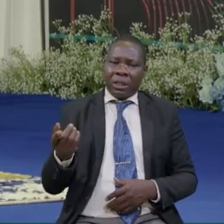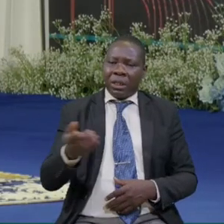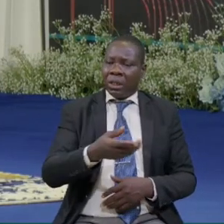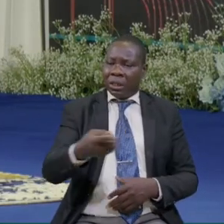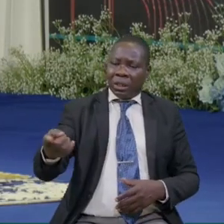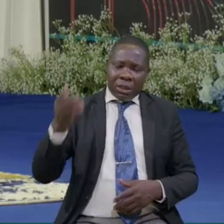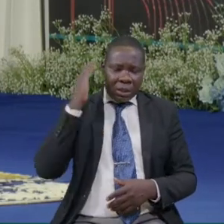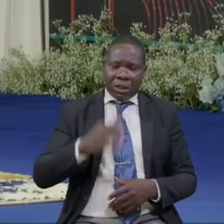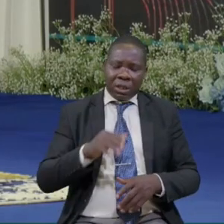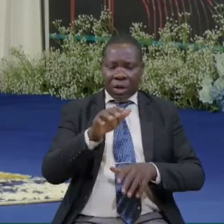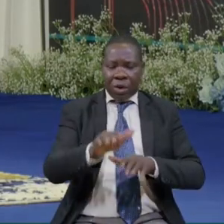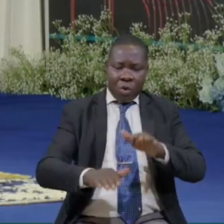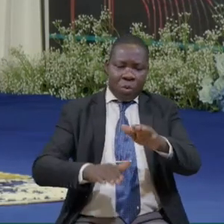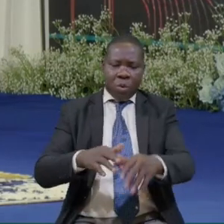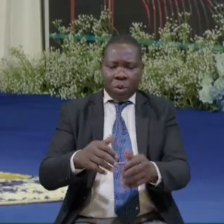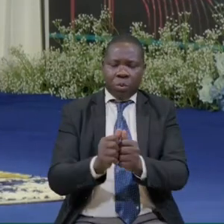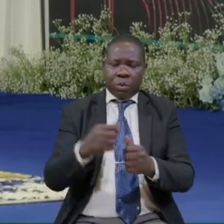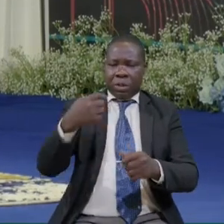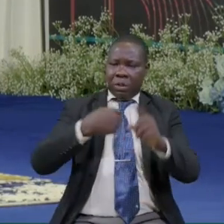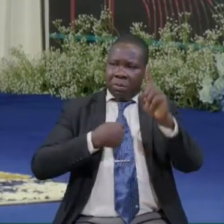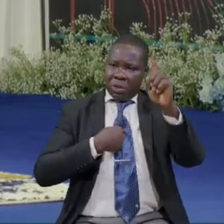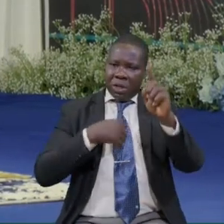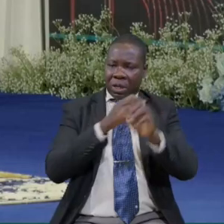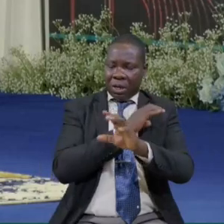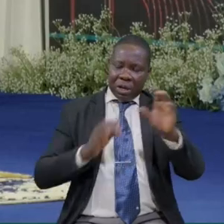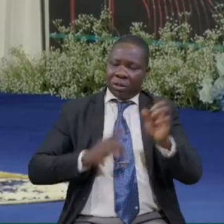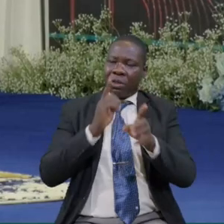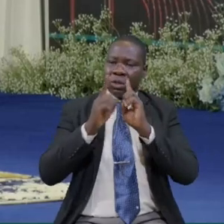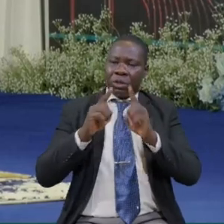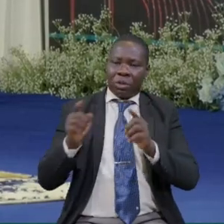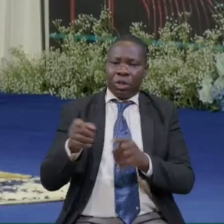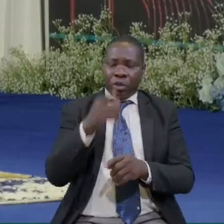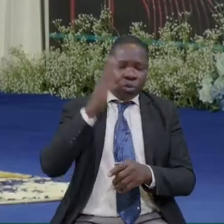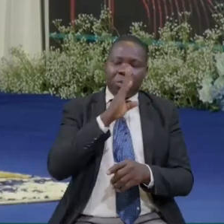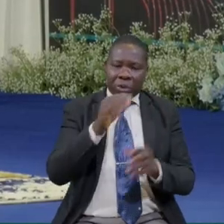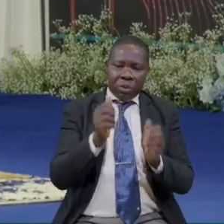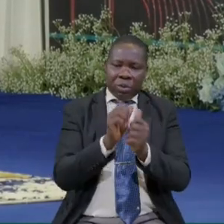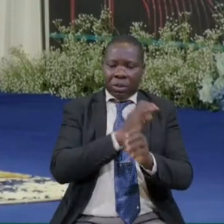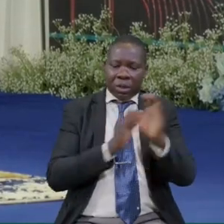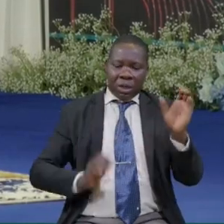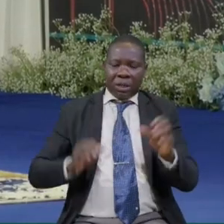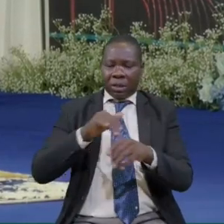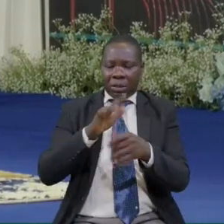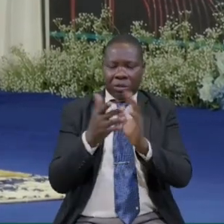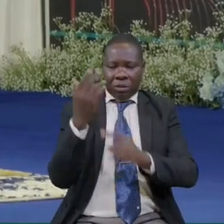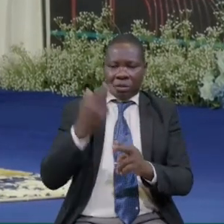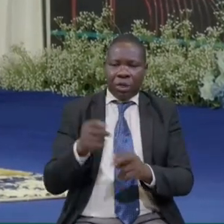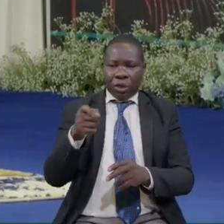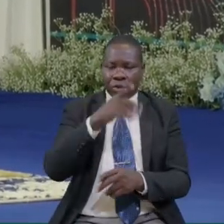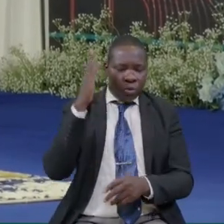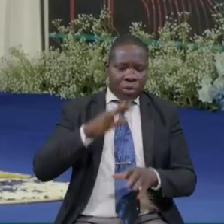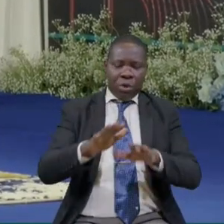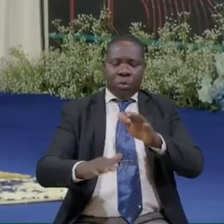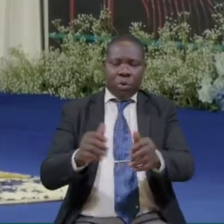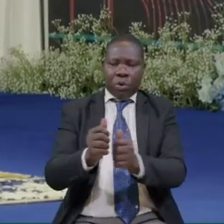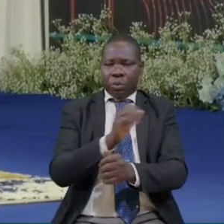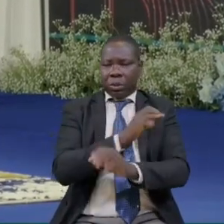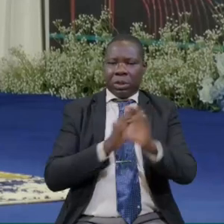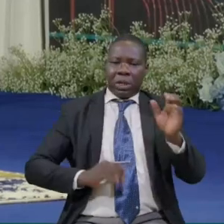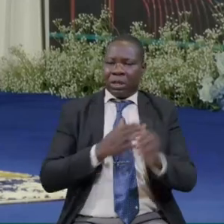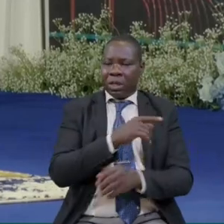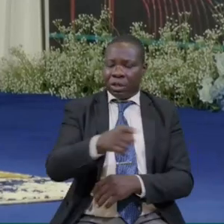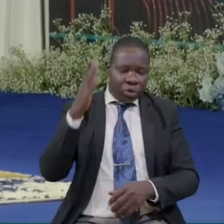marcheront avec moi. C'est Christ qui parle, vous serez avec Christ. Vous allez marcher avec Christ. Vous allez